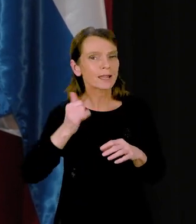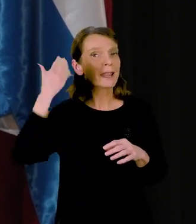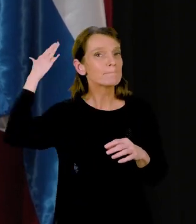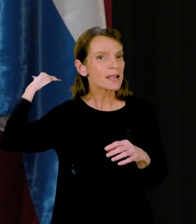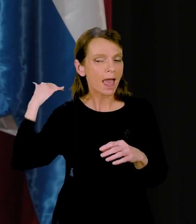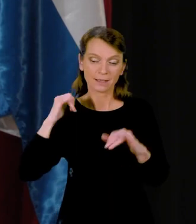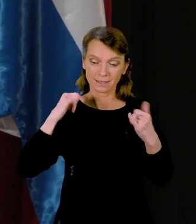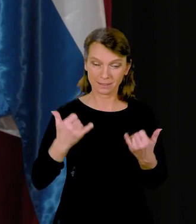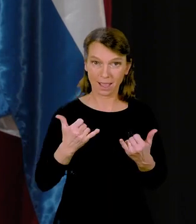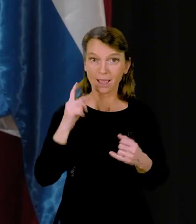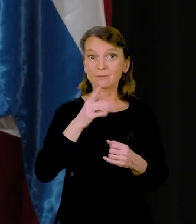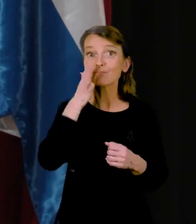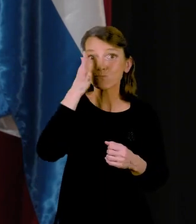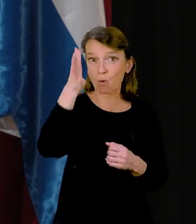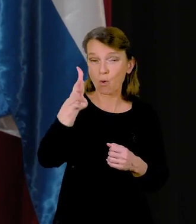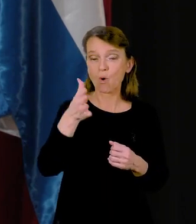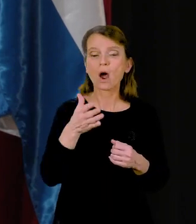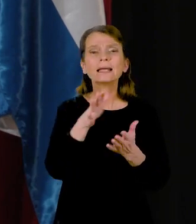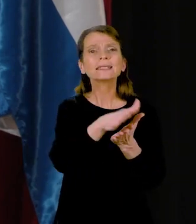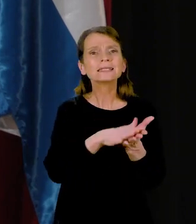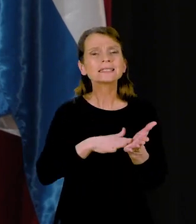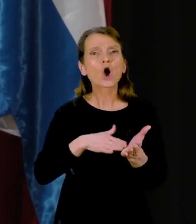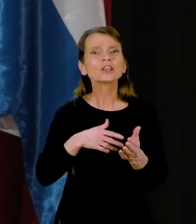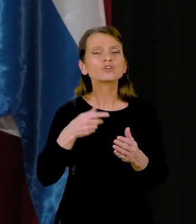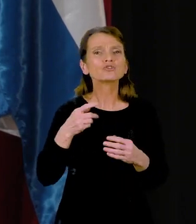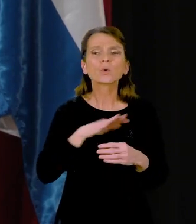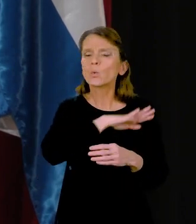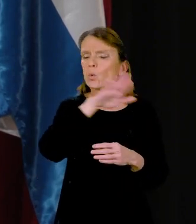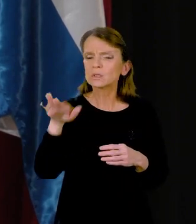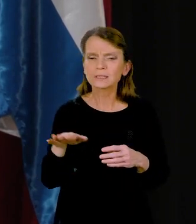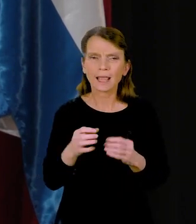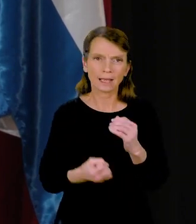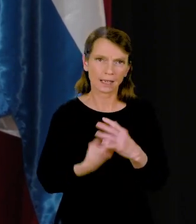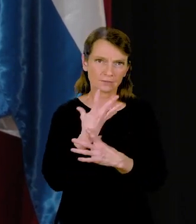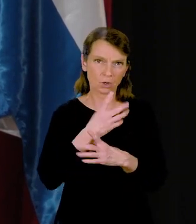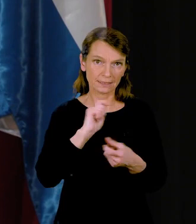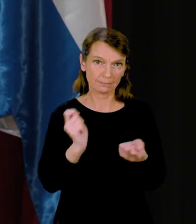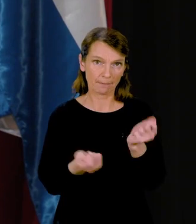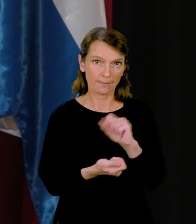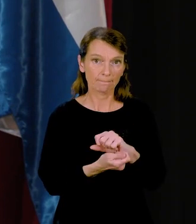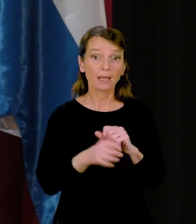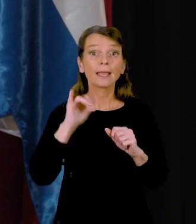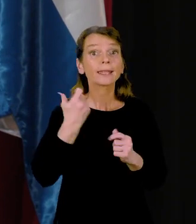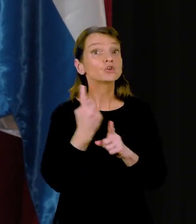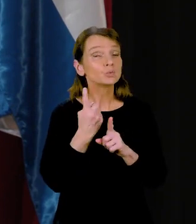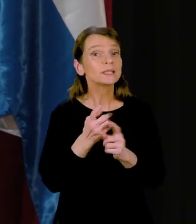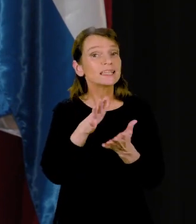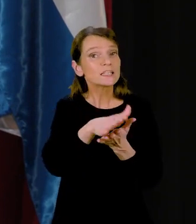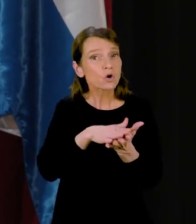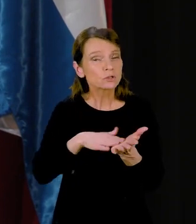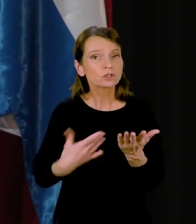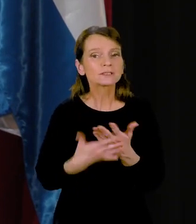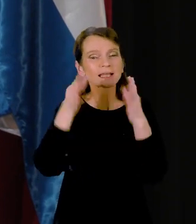bila, je in bo izhodišče vseh razvojnih sprememb. Je pa tudi izhodišče